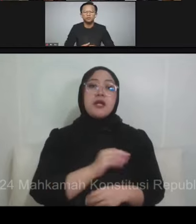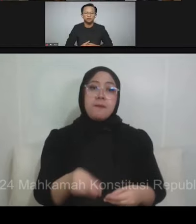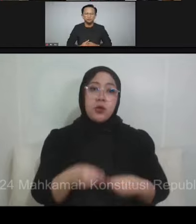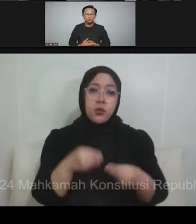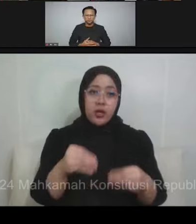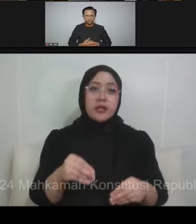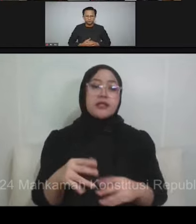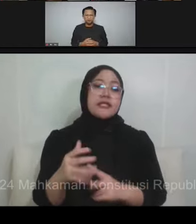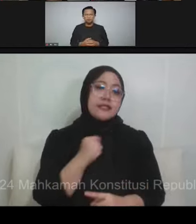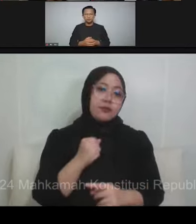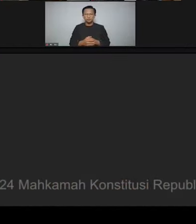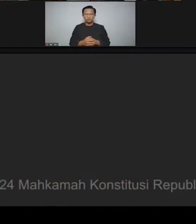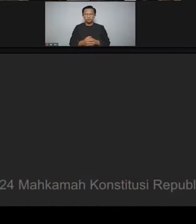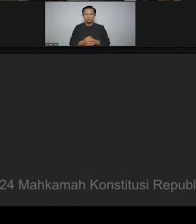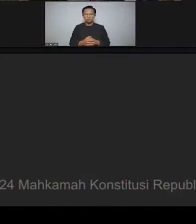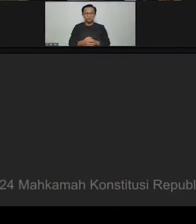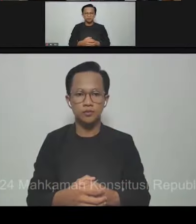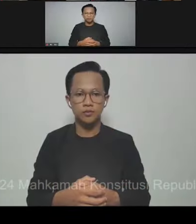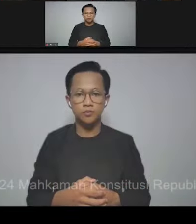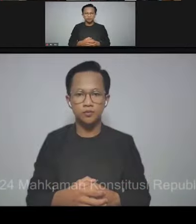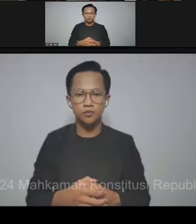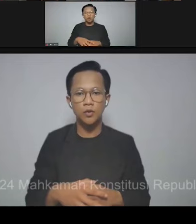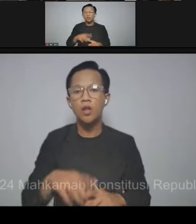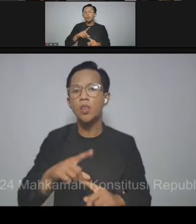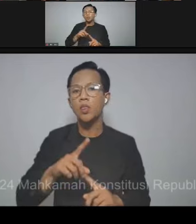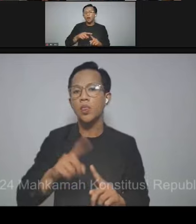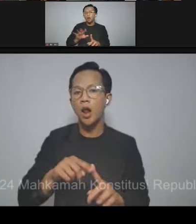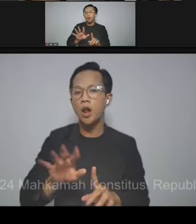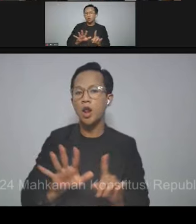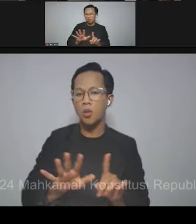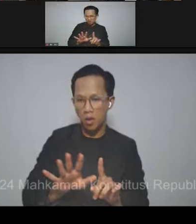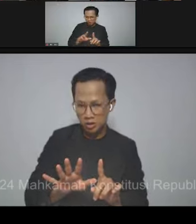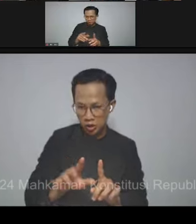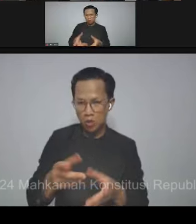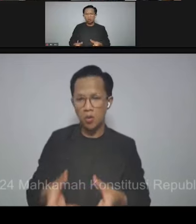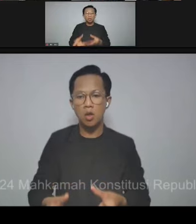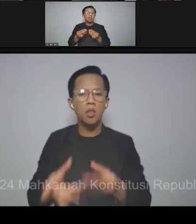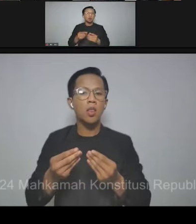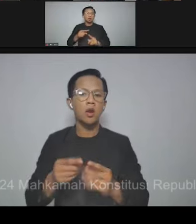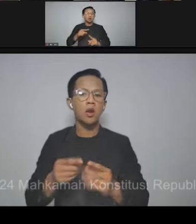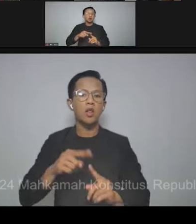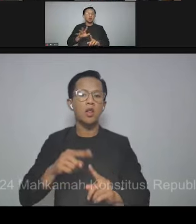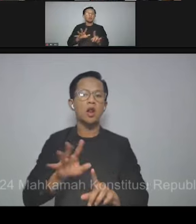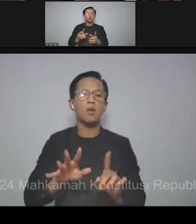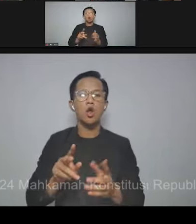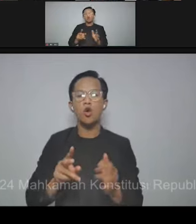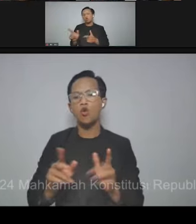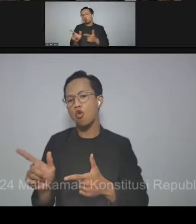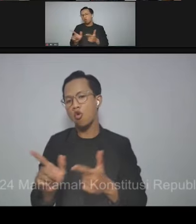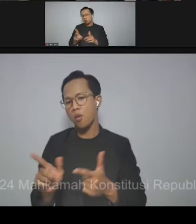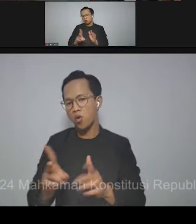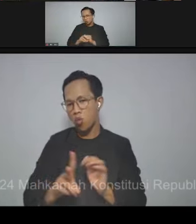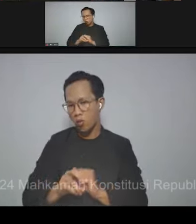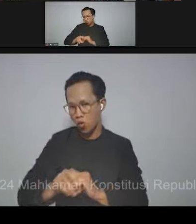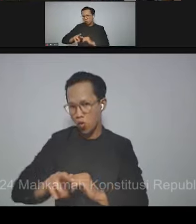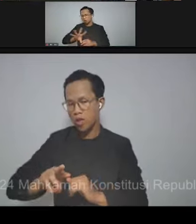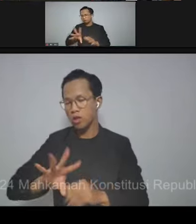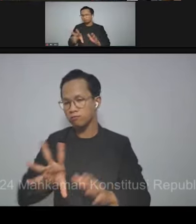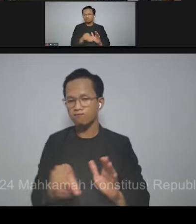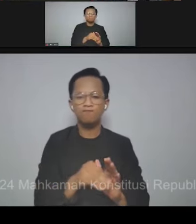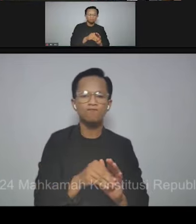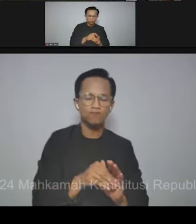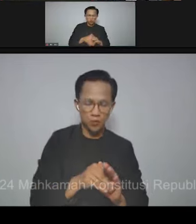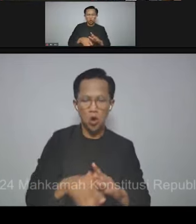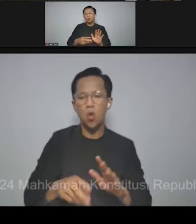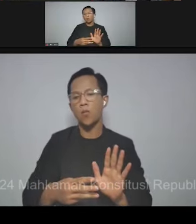pada tanggal 15 November 2023 yang diterima mahkamah pada tanggal 15 November 2023 selengkapnya dimuat dalam bagian duduk perkara